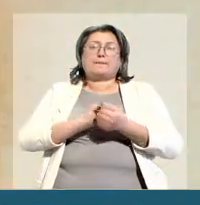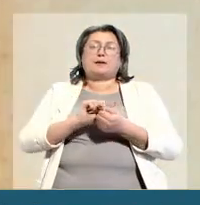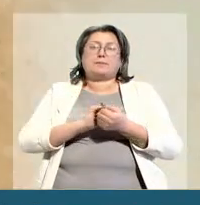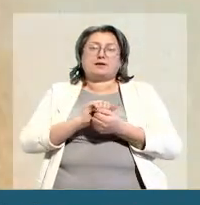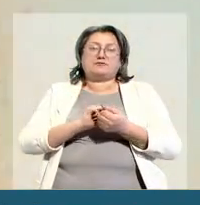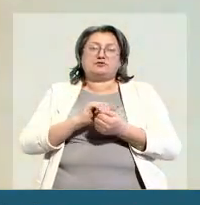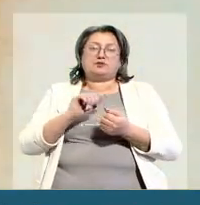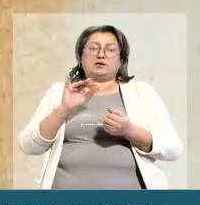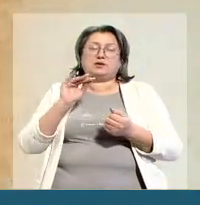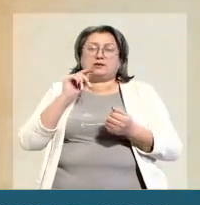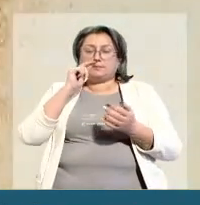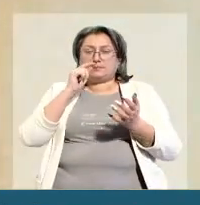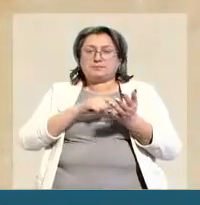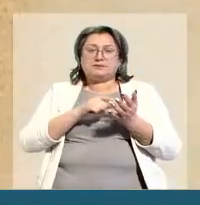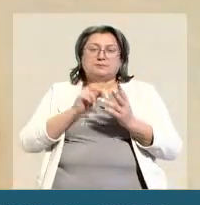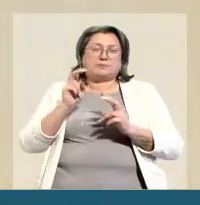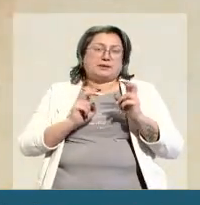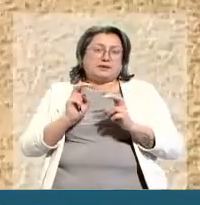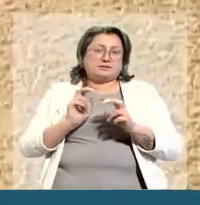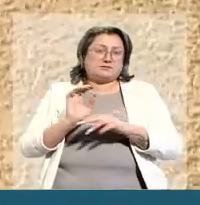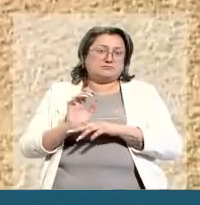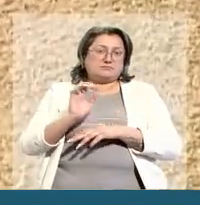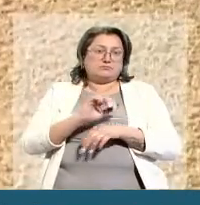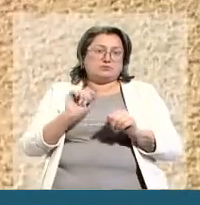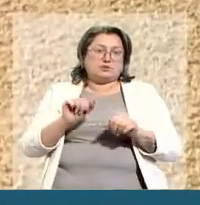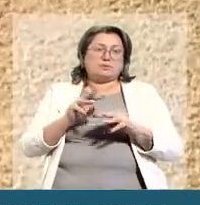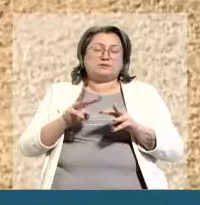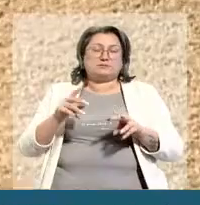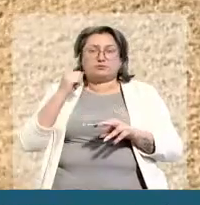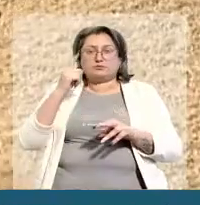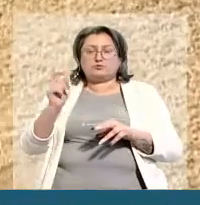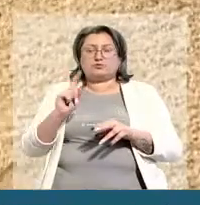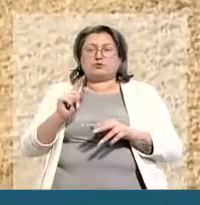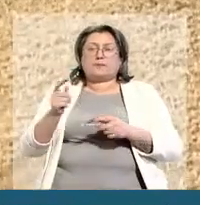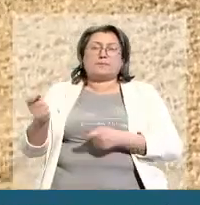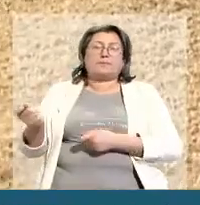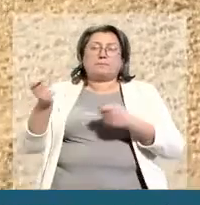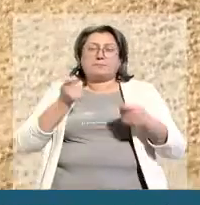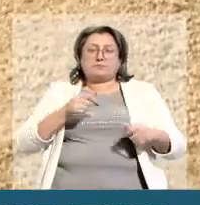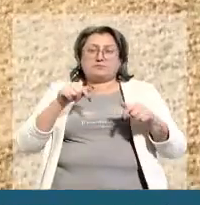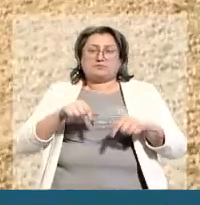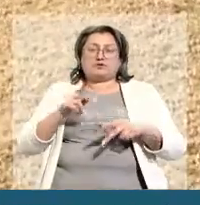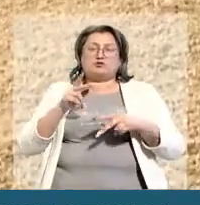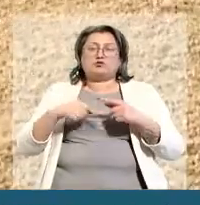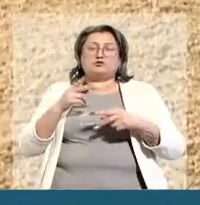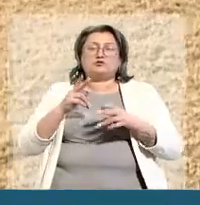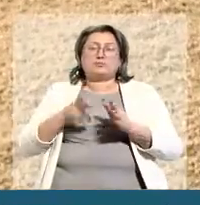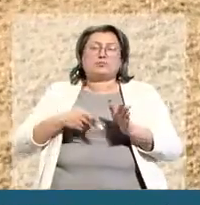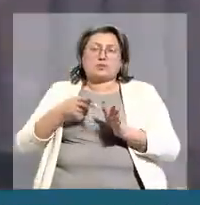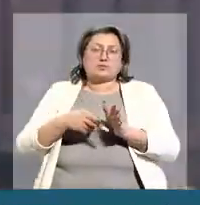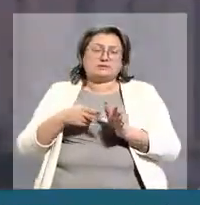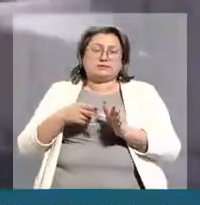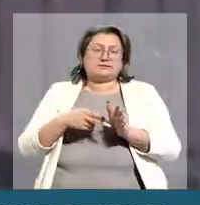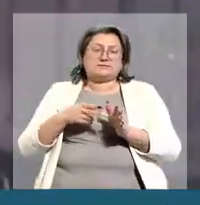бидай әкелуге тыйым салынған. Министрлік Қазақстан аумағы арқылы бидайды теміржол көлігімен транзиттік тасымалдауға шектеу